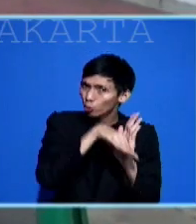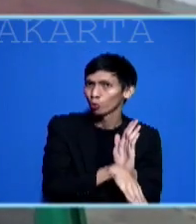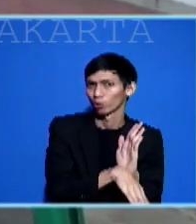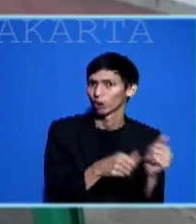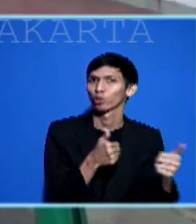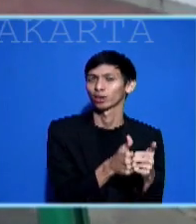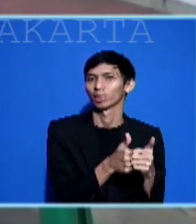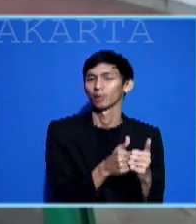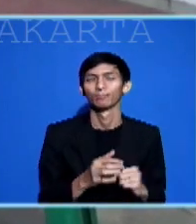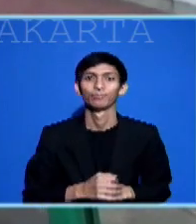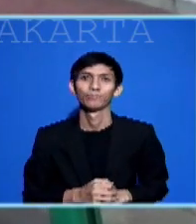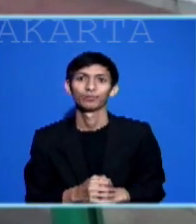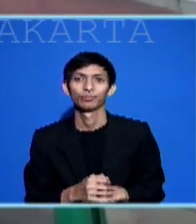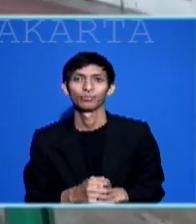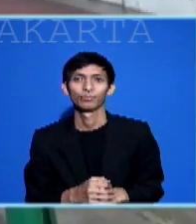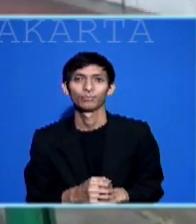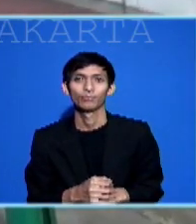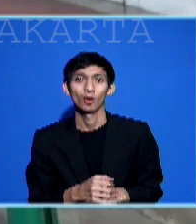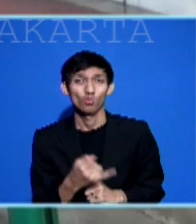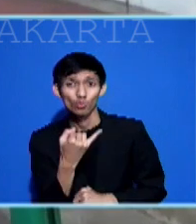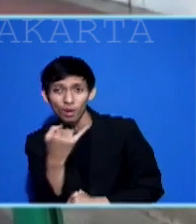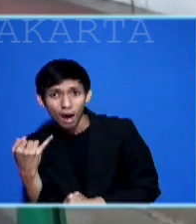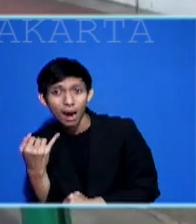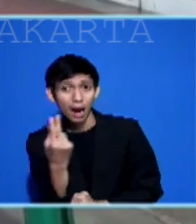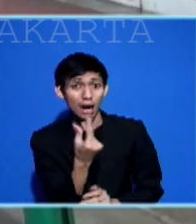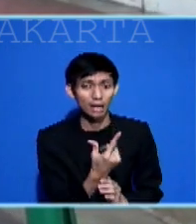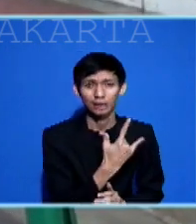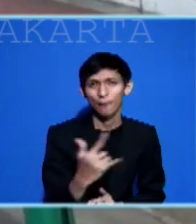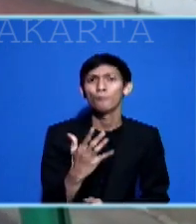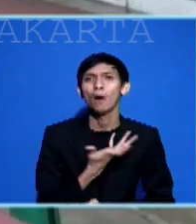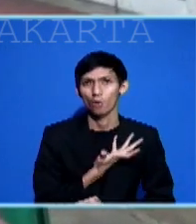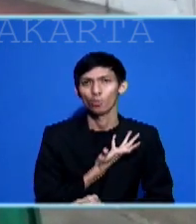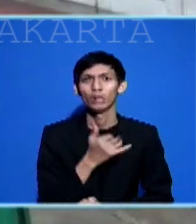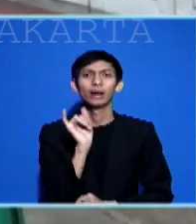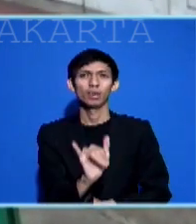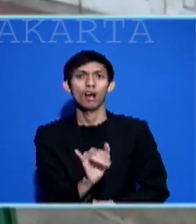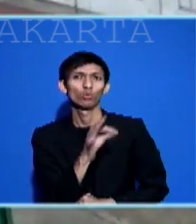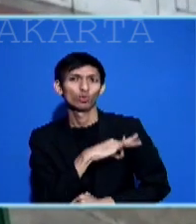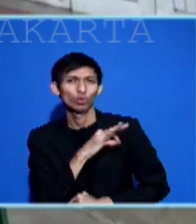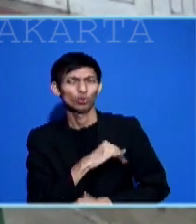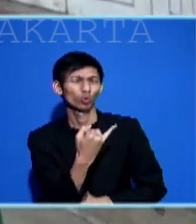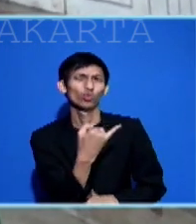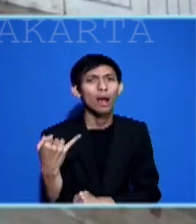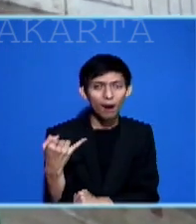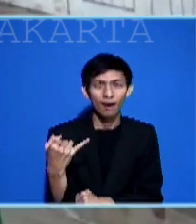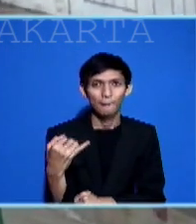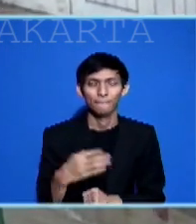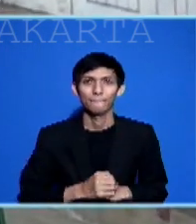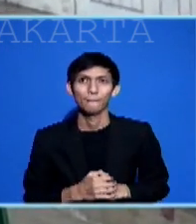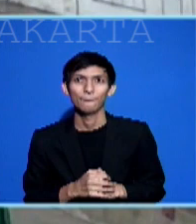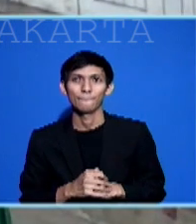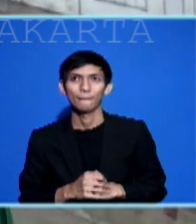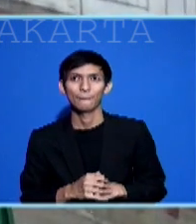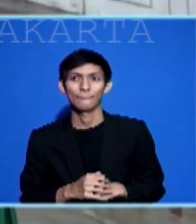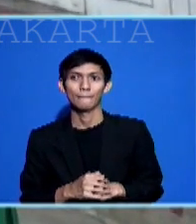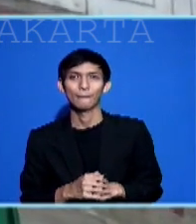posi sedikit tapi harganya tetap ya berkurangsepnya berkurang biasa